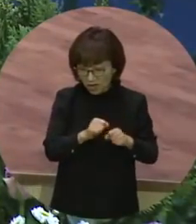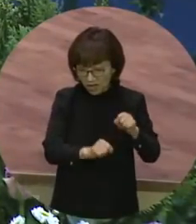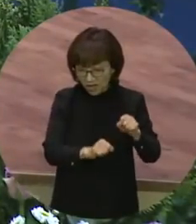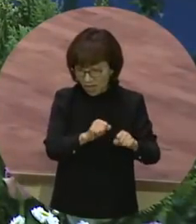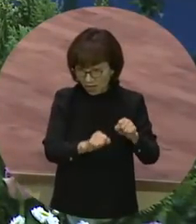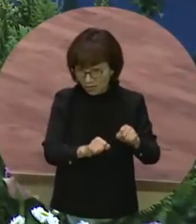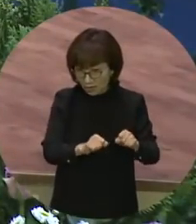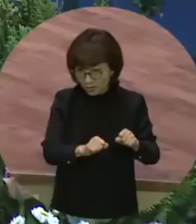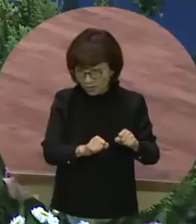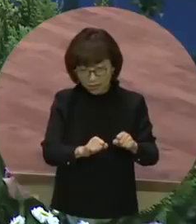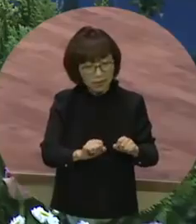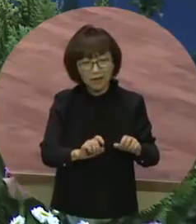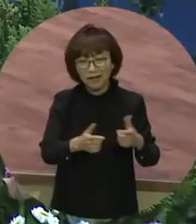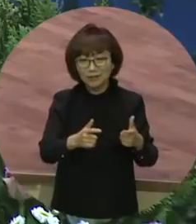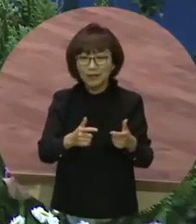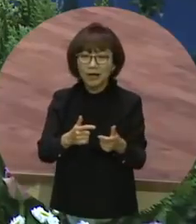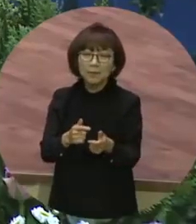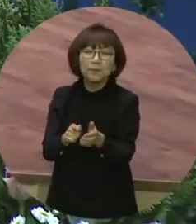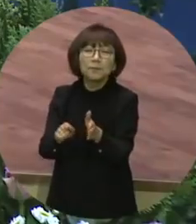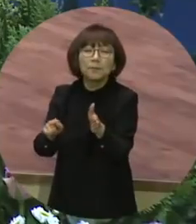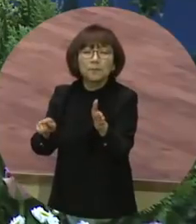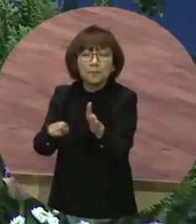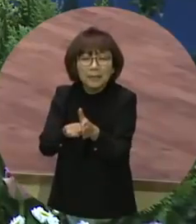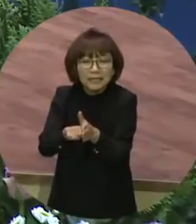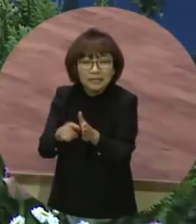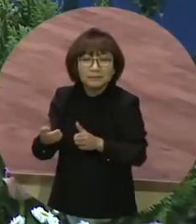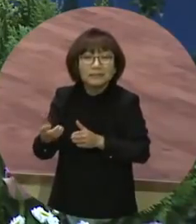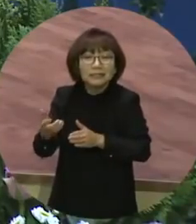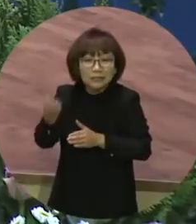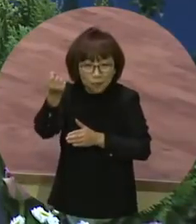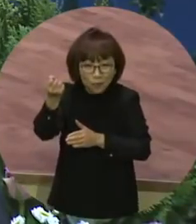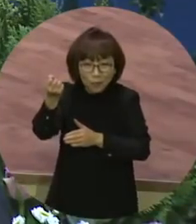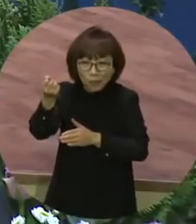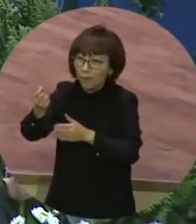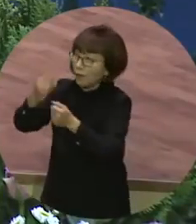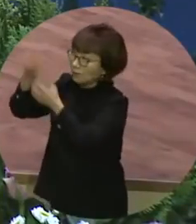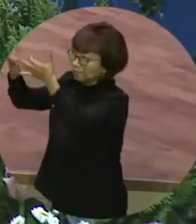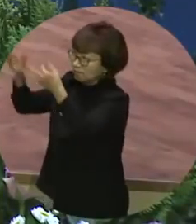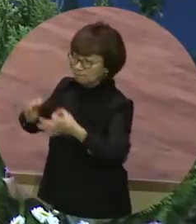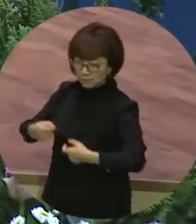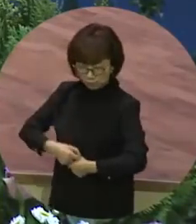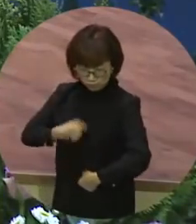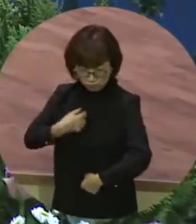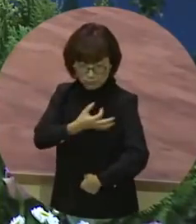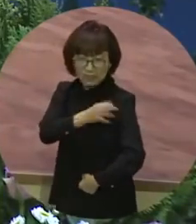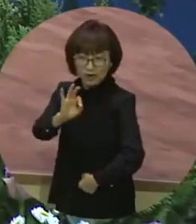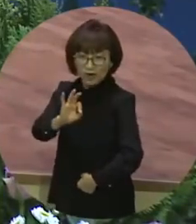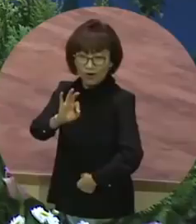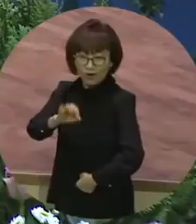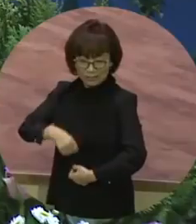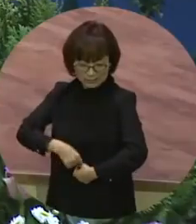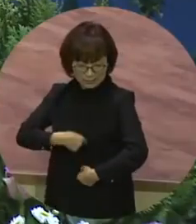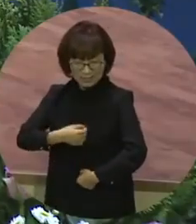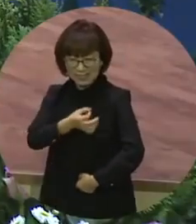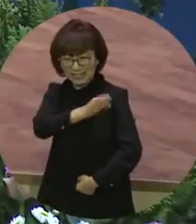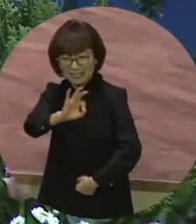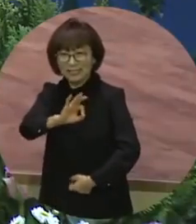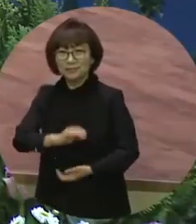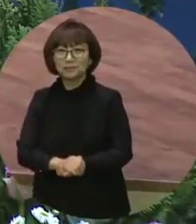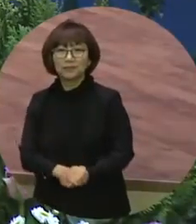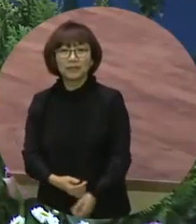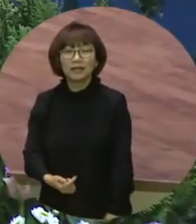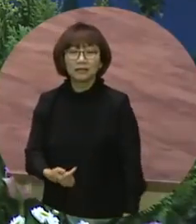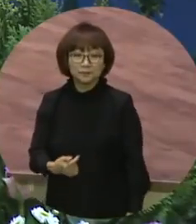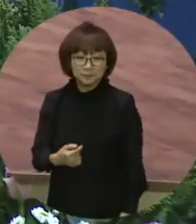은혜요. 은혜. 믿음으로 어렵다 함을 받은 이신칭의예요.